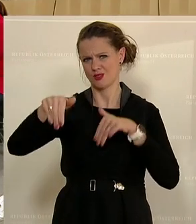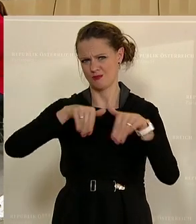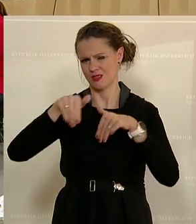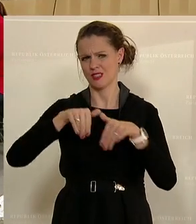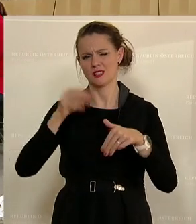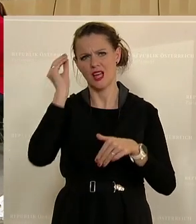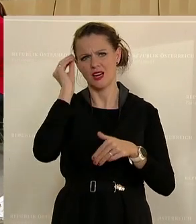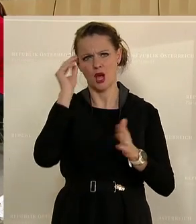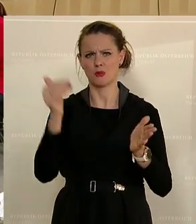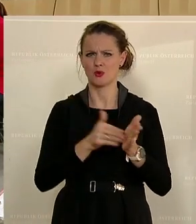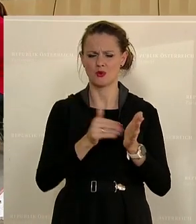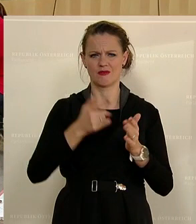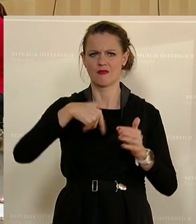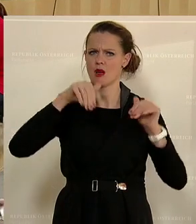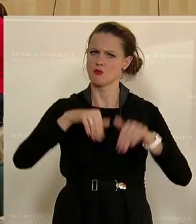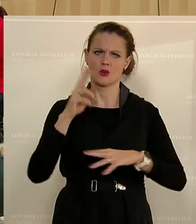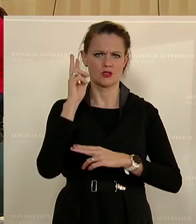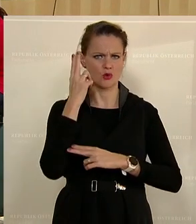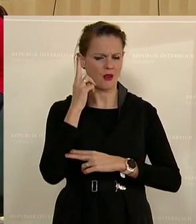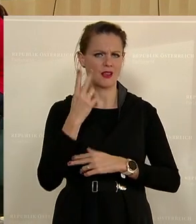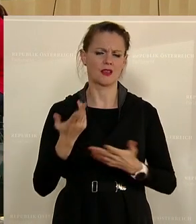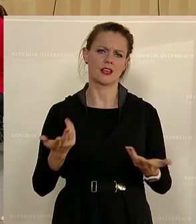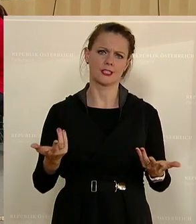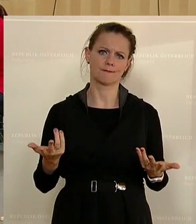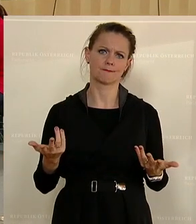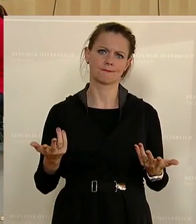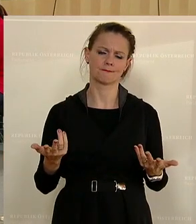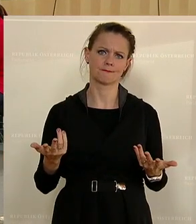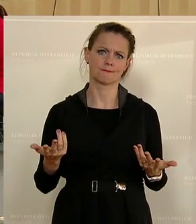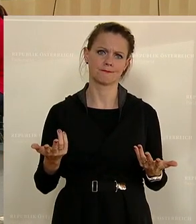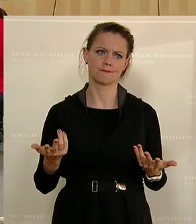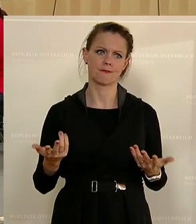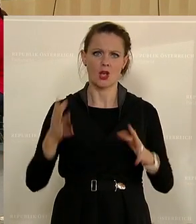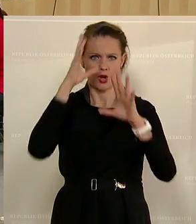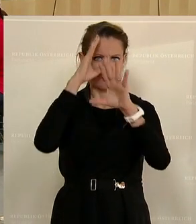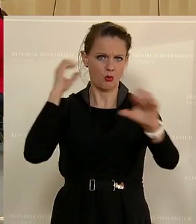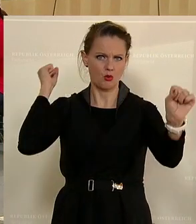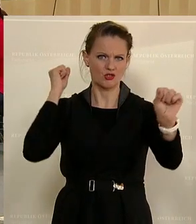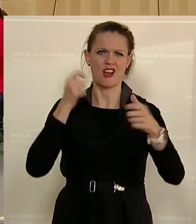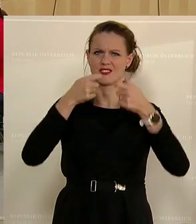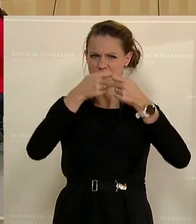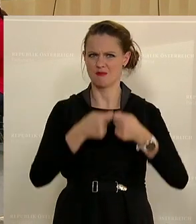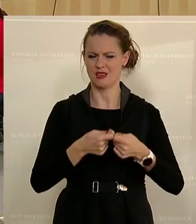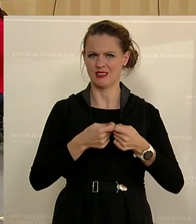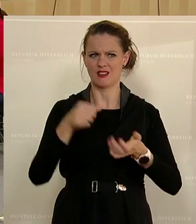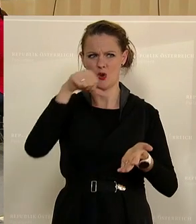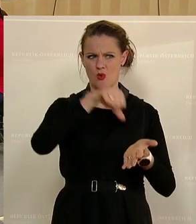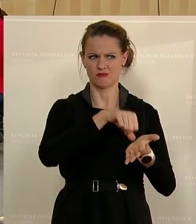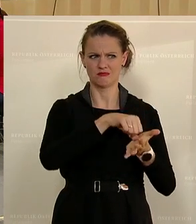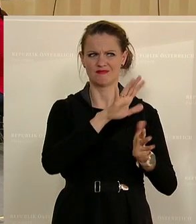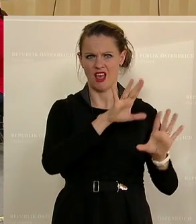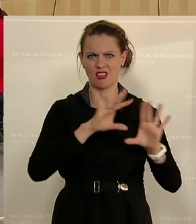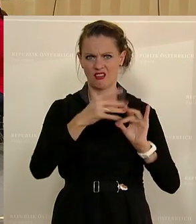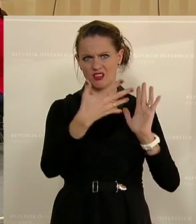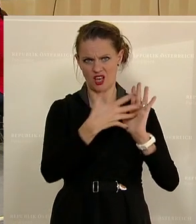ist notwendig, darüber nachzudenken, schon auch einmal die Tätigkeit der Botschaftsangehörigen der iranischen hier prüfen zu